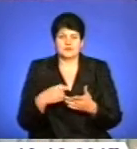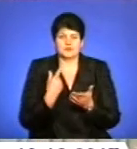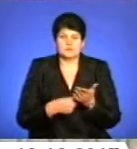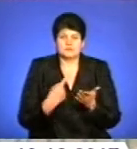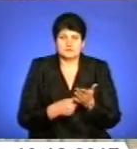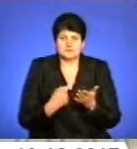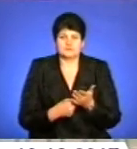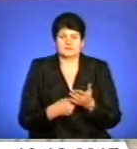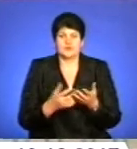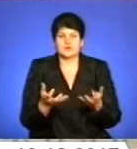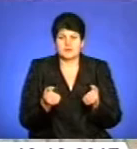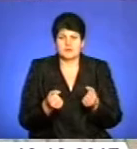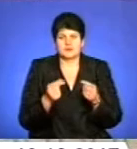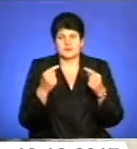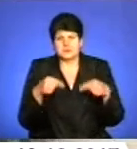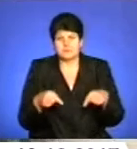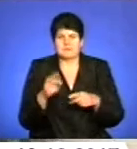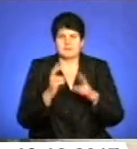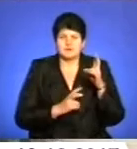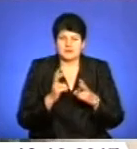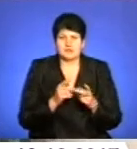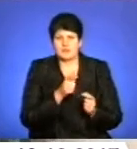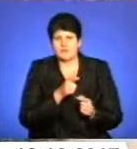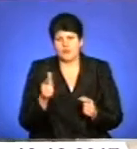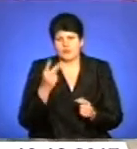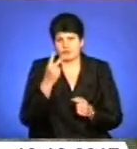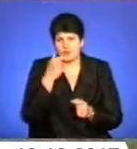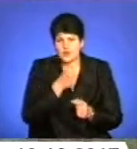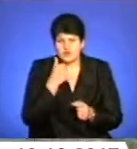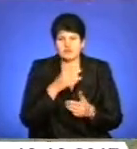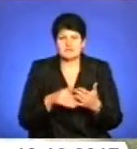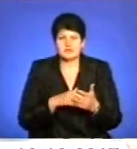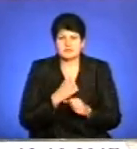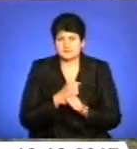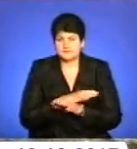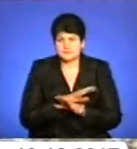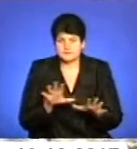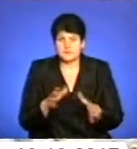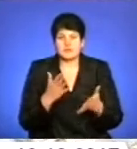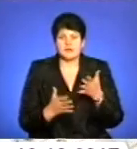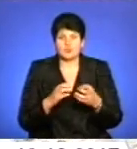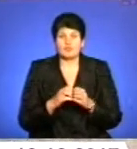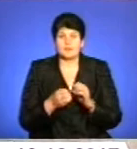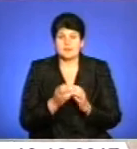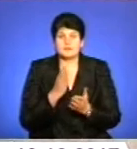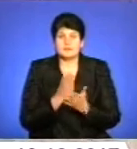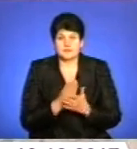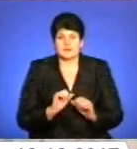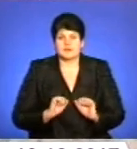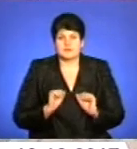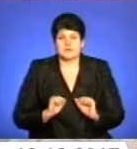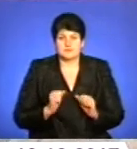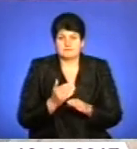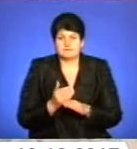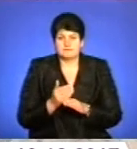Мовляв, отримали занедбане підприємство, яке протягом двох попередніх років взагалі не працювало. Тож, якщо якісь проблеми і є, намагаємося